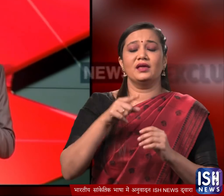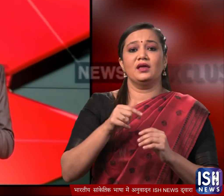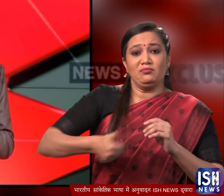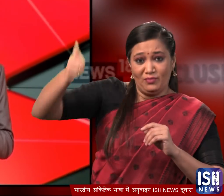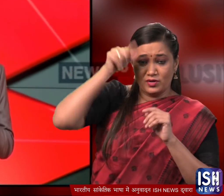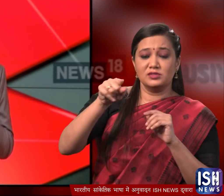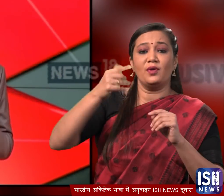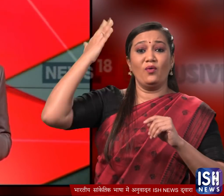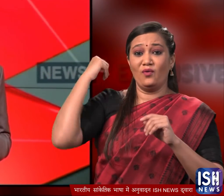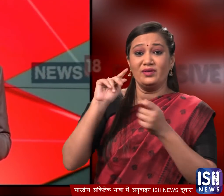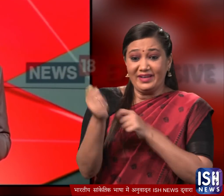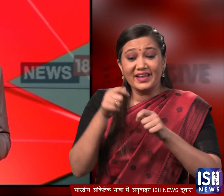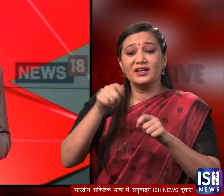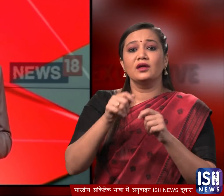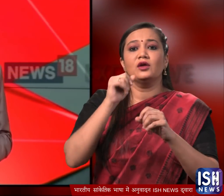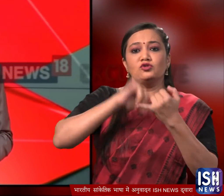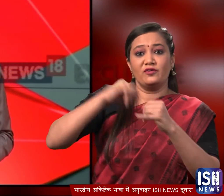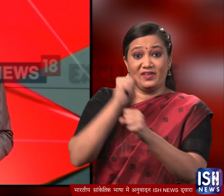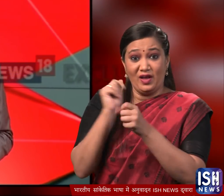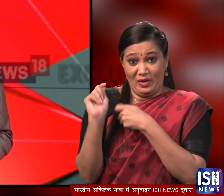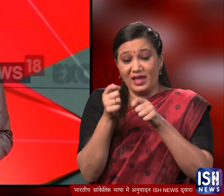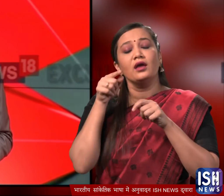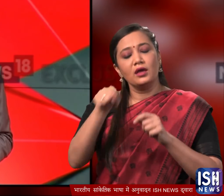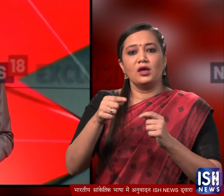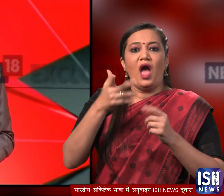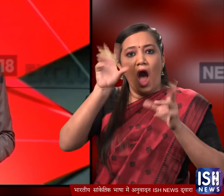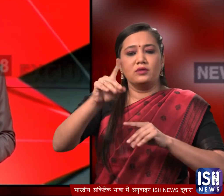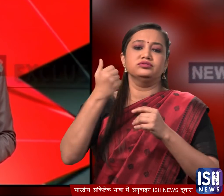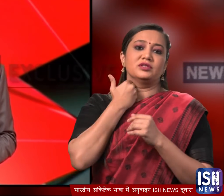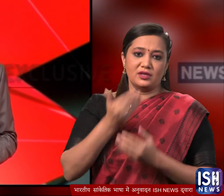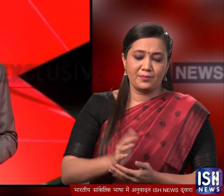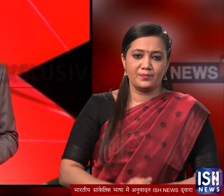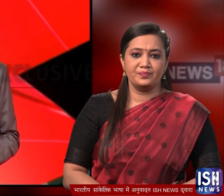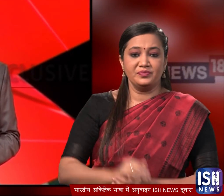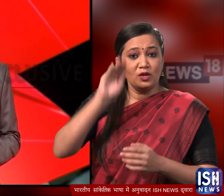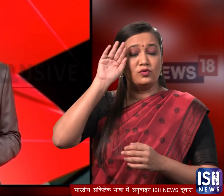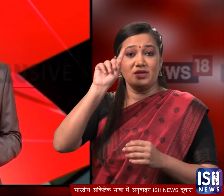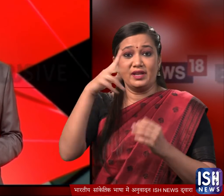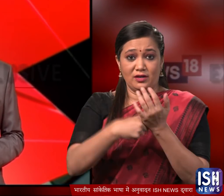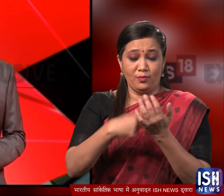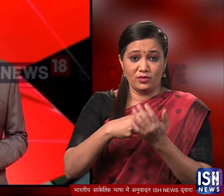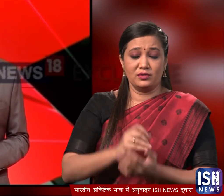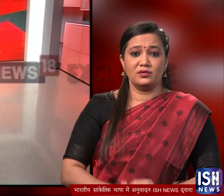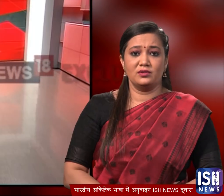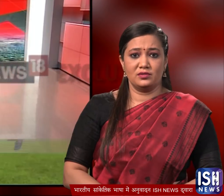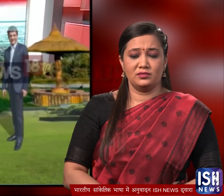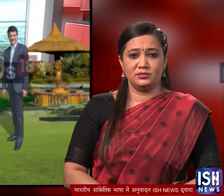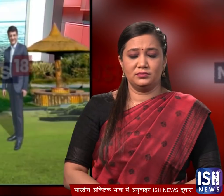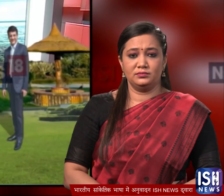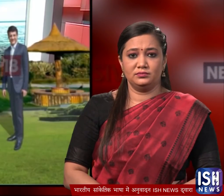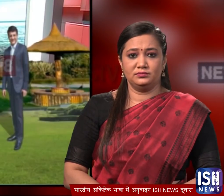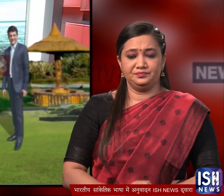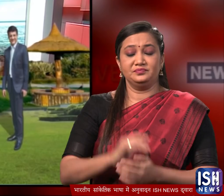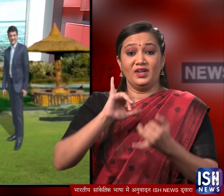बीसीसीआई अध्यक्ष और पूर्व भारतीय कप्तान सौरव गांगुली की तबीयत फिर बिगड़ गई। न्यूज 18 के अभिजीत चंद्रा की रिपोर्ट है कि